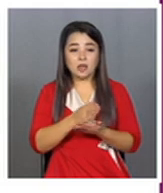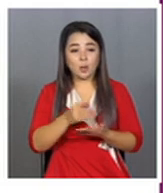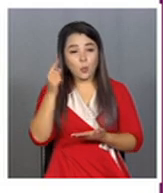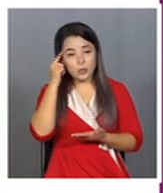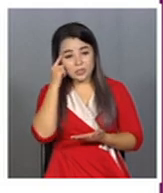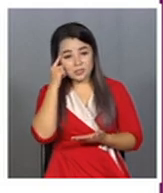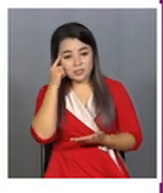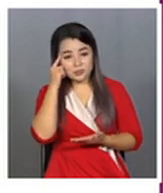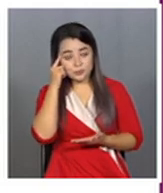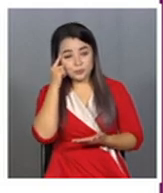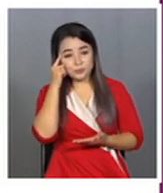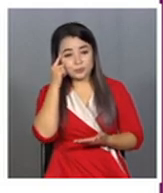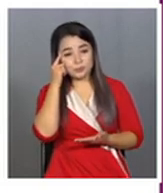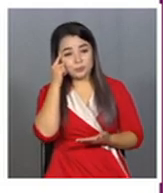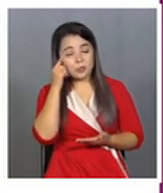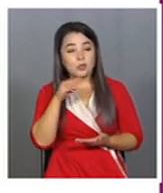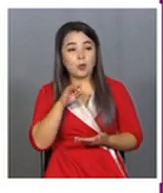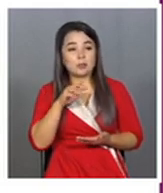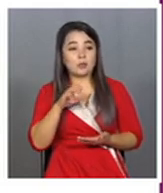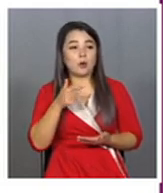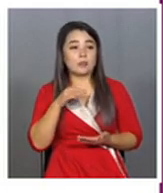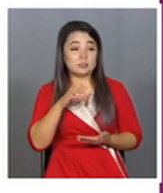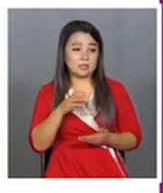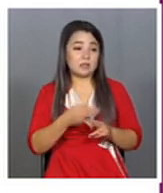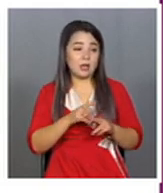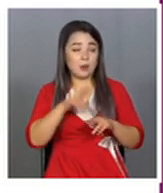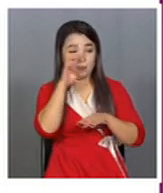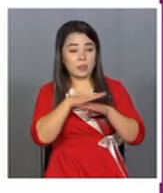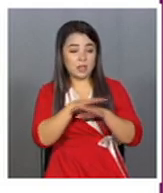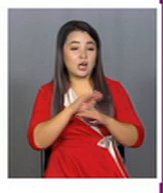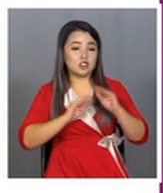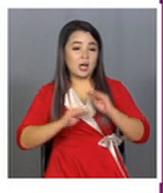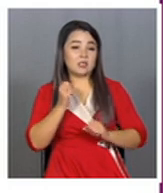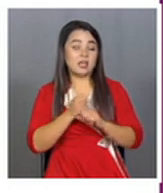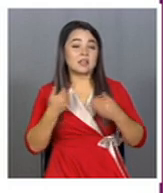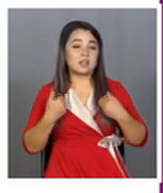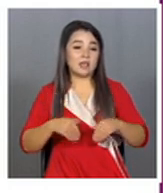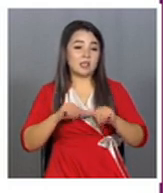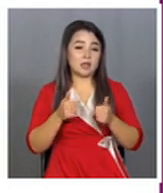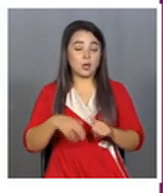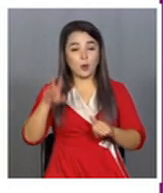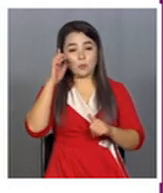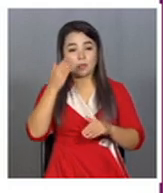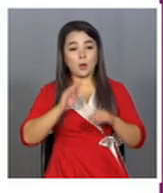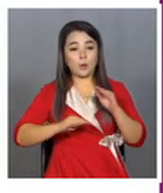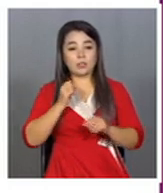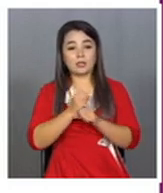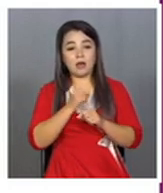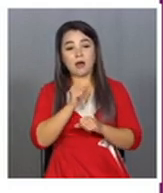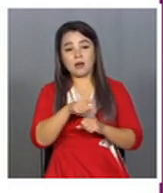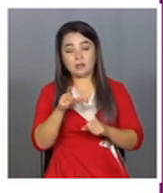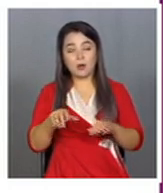ойшыл. Томас Гоббс мемлекетті жасанды дене құдайдың орнатуы емес,